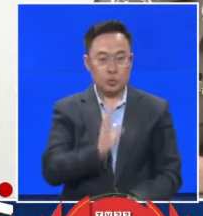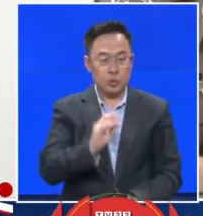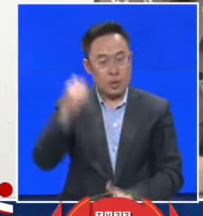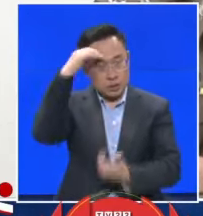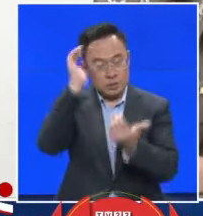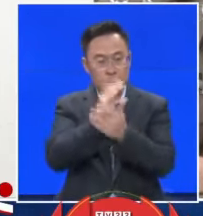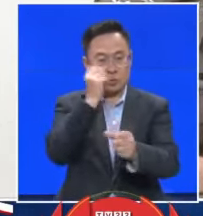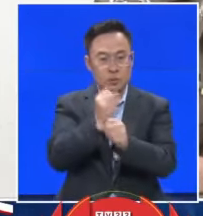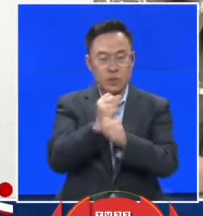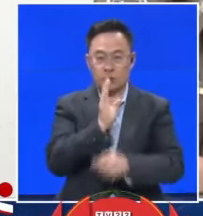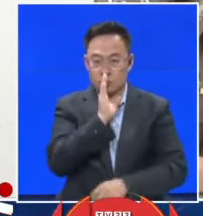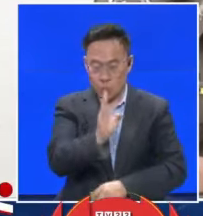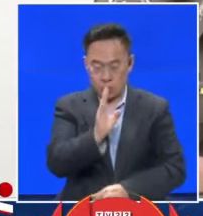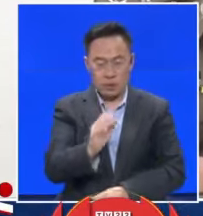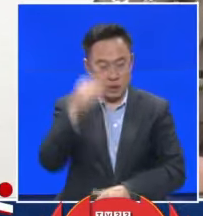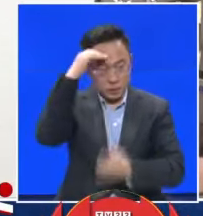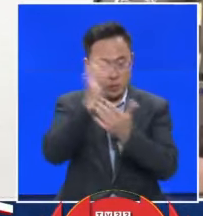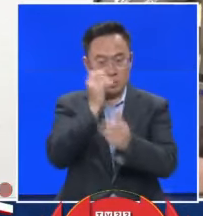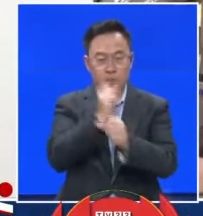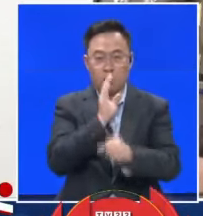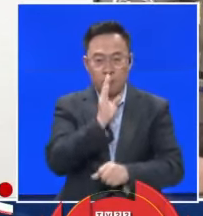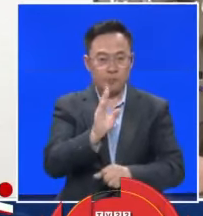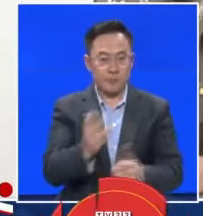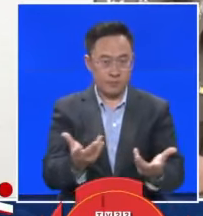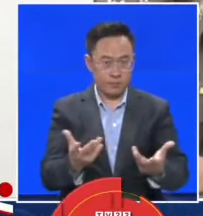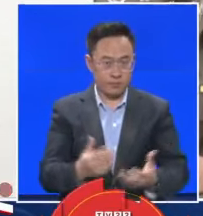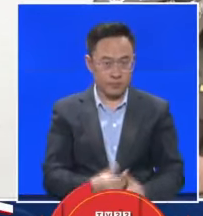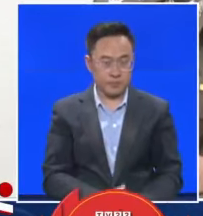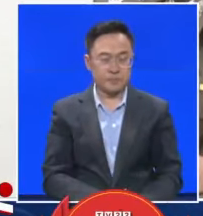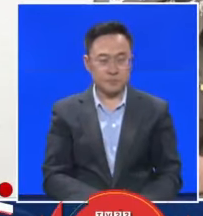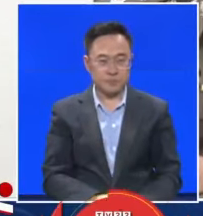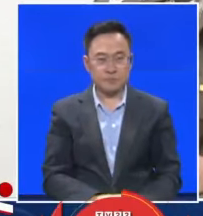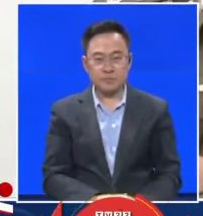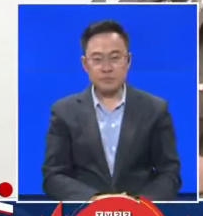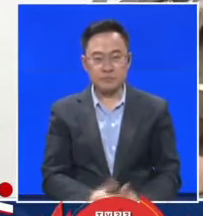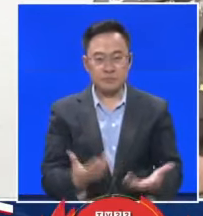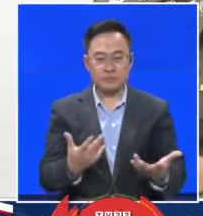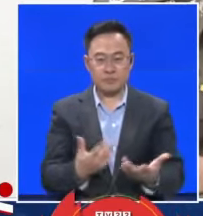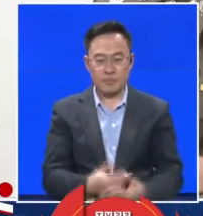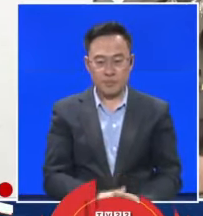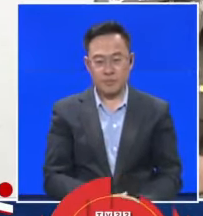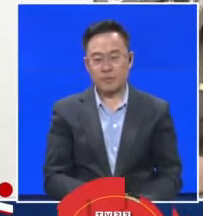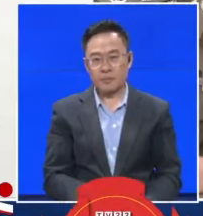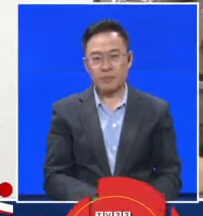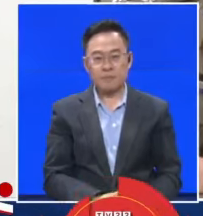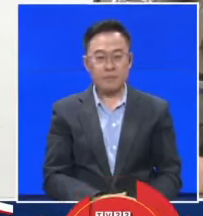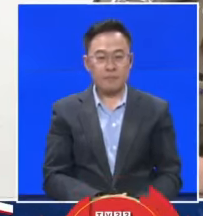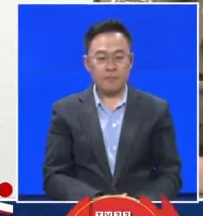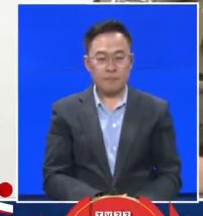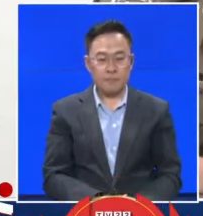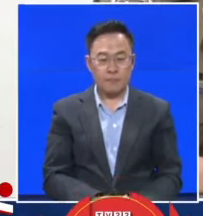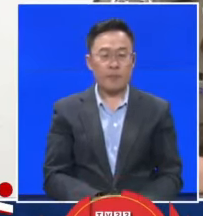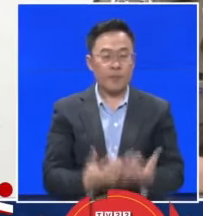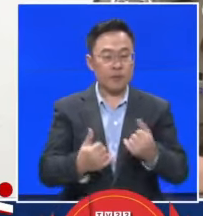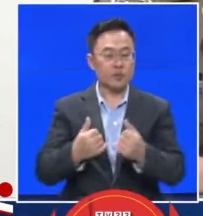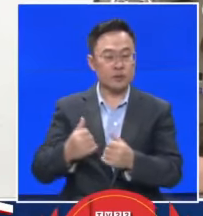จโอ้โหนี่ขนาดว่าจะระดับนายพลตำรวจพบกัน3ท่านยังจะมีใครกล้าเล่นกลอีกเหรอฮะส่วนอีกท่านนึงครับพลต